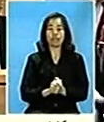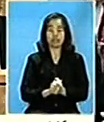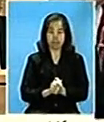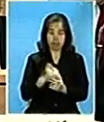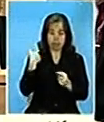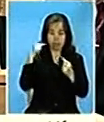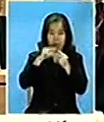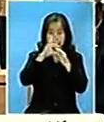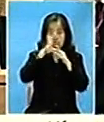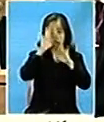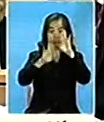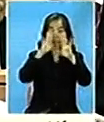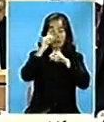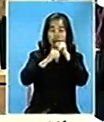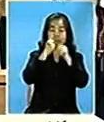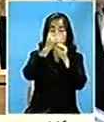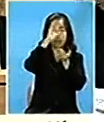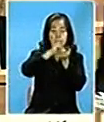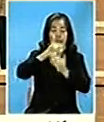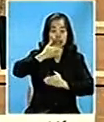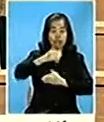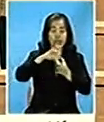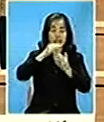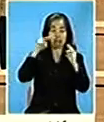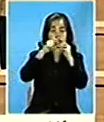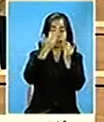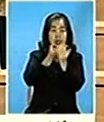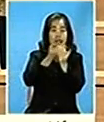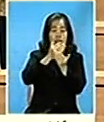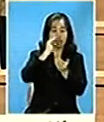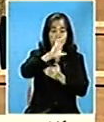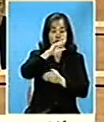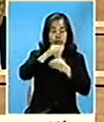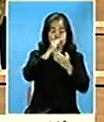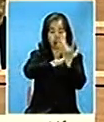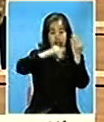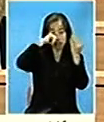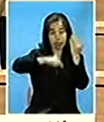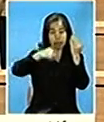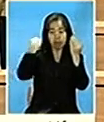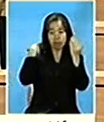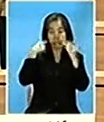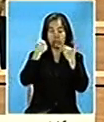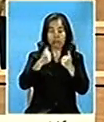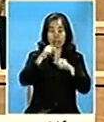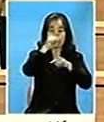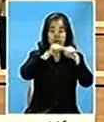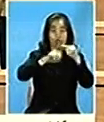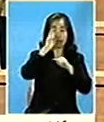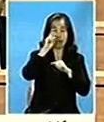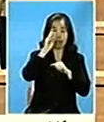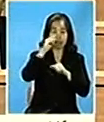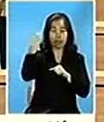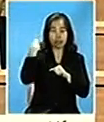ซึ่งถ้าหากเทียบกับกรอบความยั่งยืนทางการคลังที่ประเทศของเราได้ใช้อยู่ในปัจจุบันนี้ก็คือ 60%